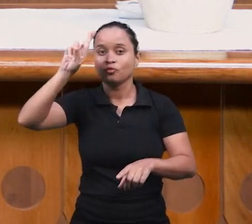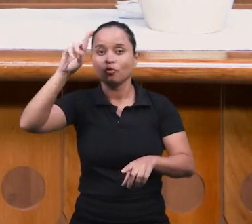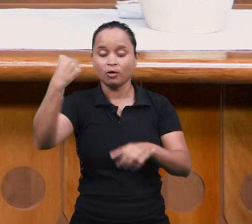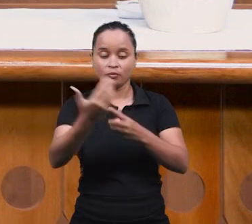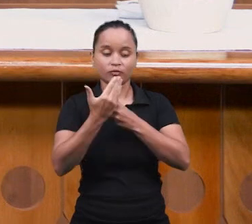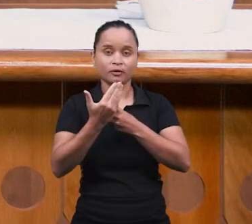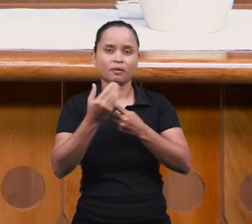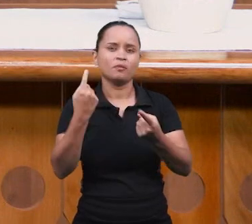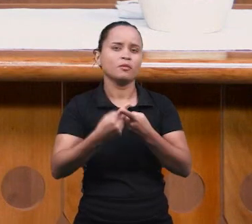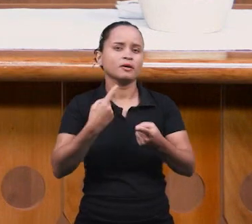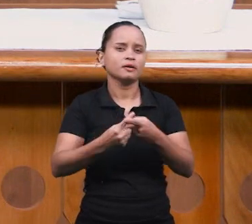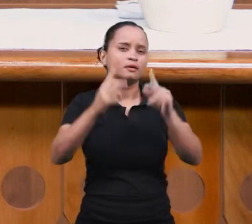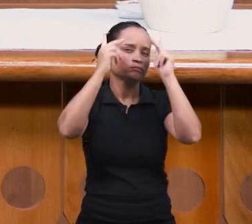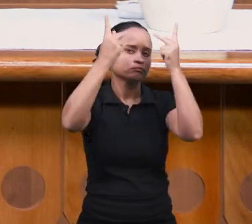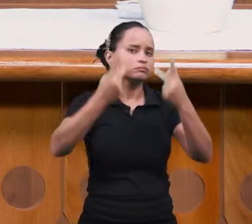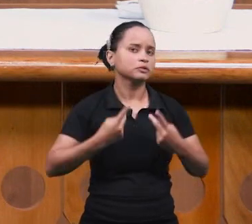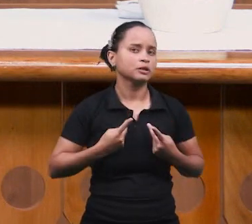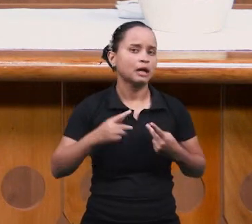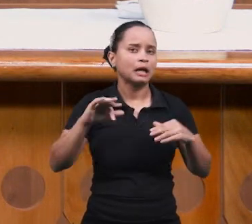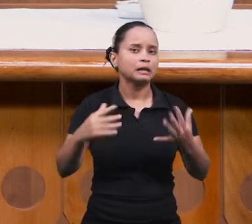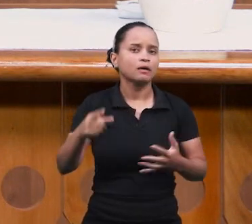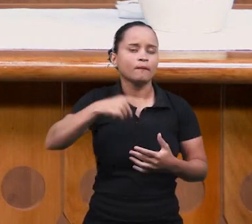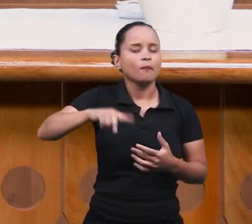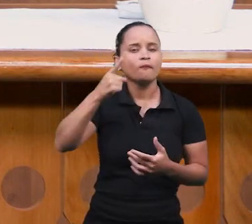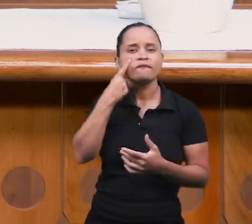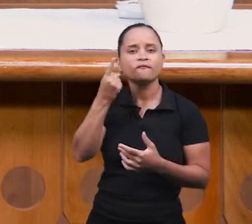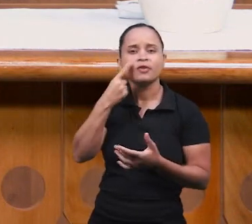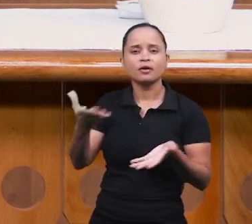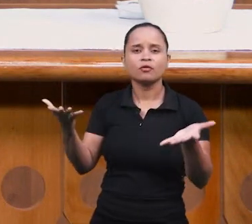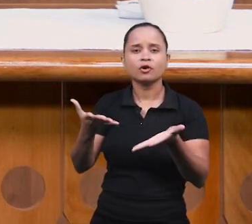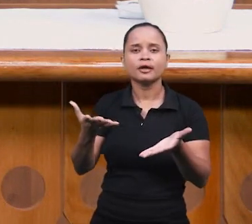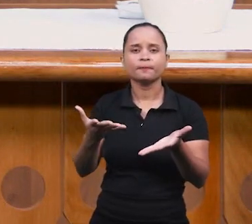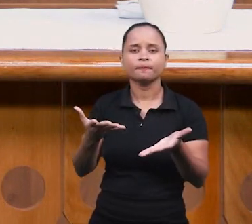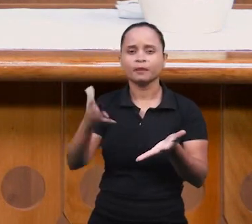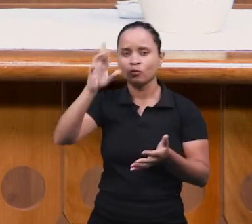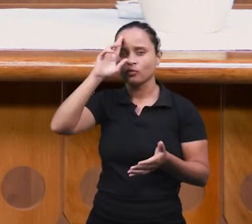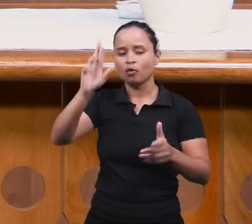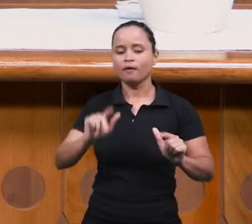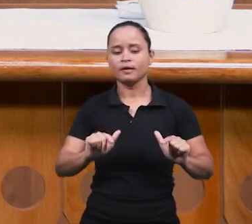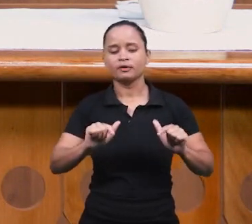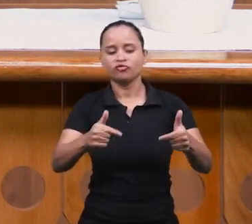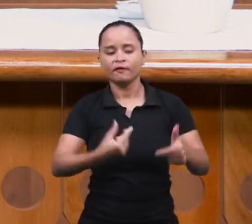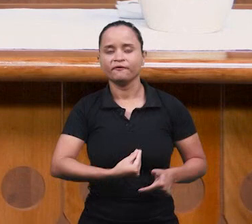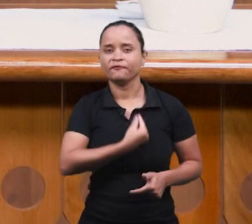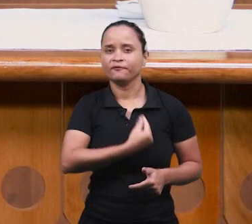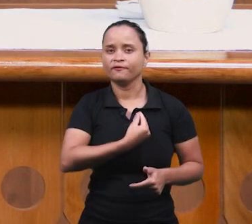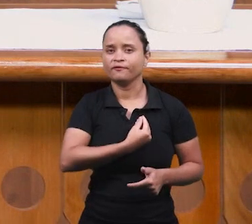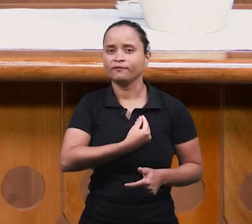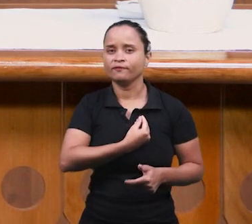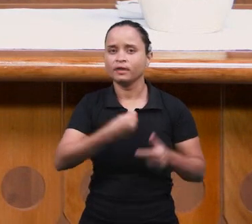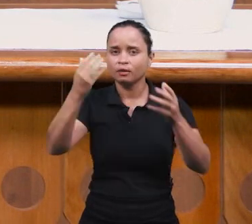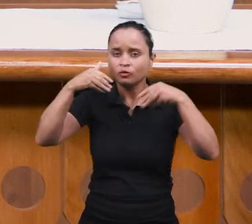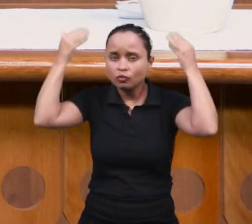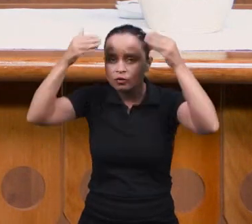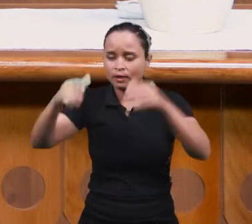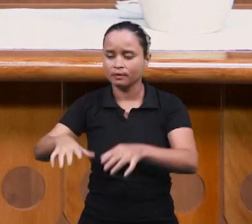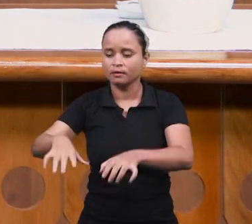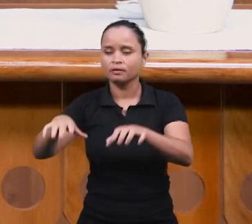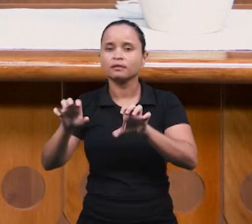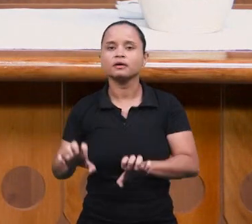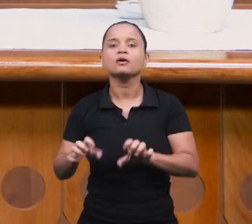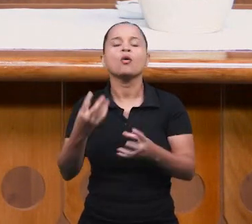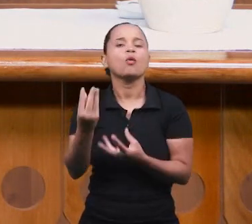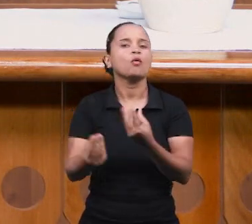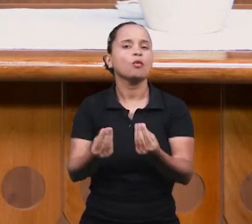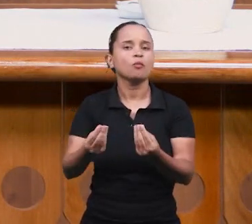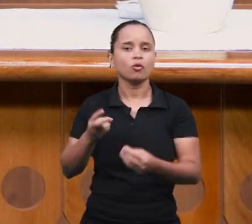pour ce qui est la condamnation de l'homme. Nous allons voir la manière comme le Seigneur va opérer dans la vie d'Ézéchias, la manière que le Seigneur a opéré dans nos vies